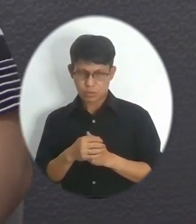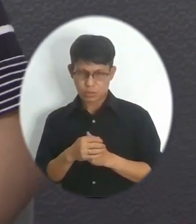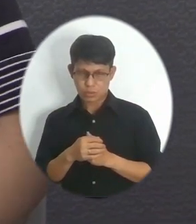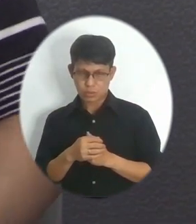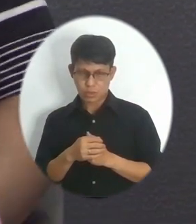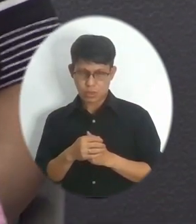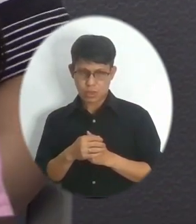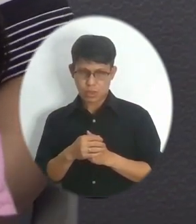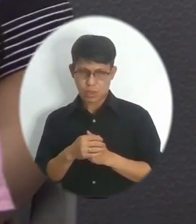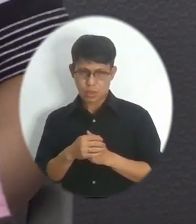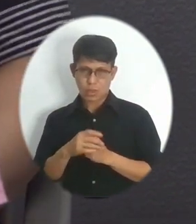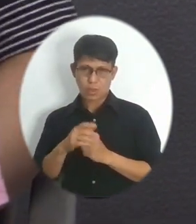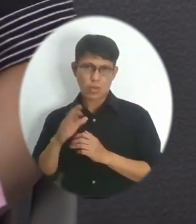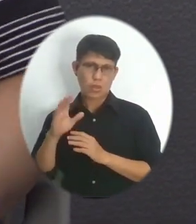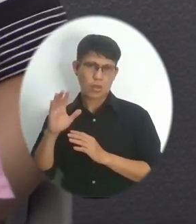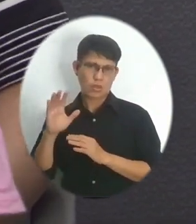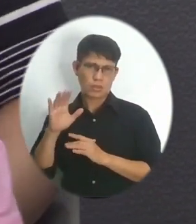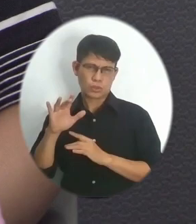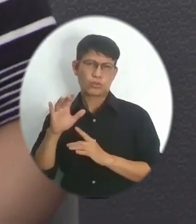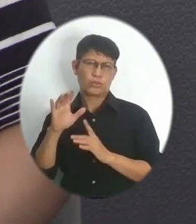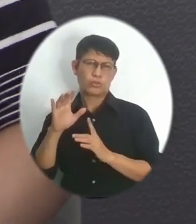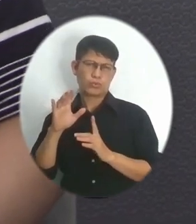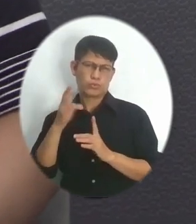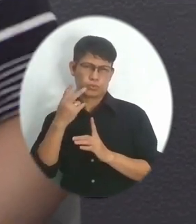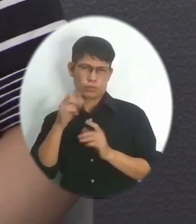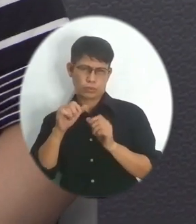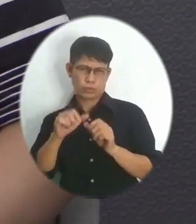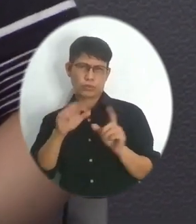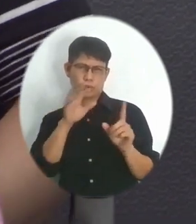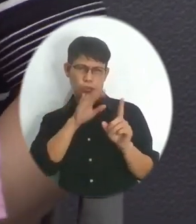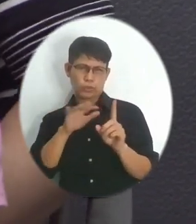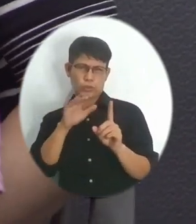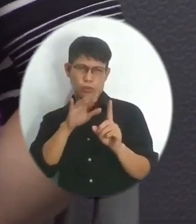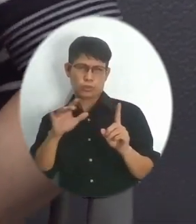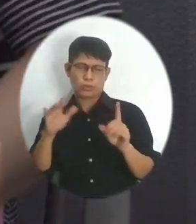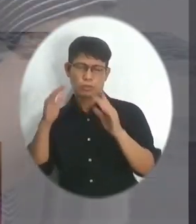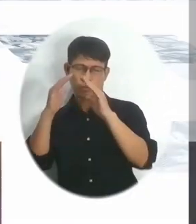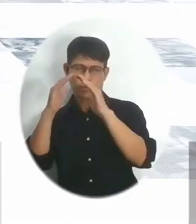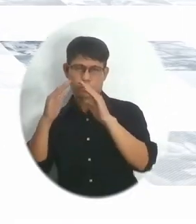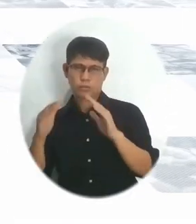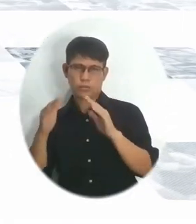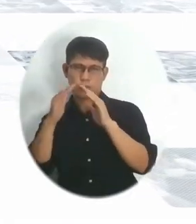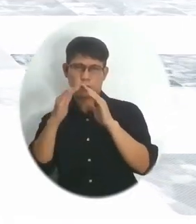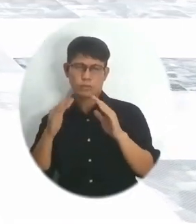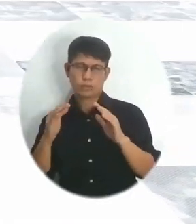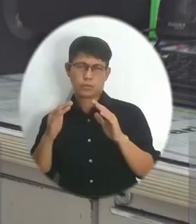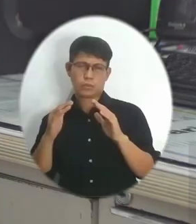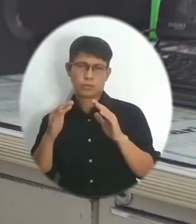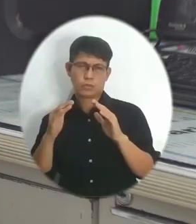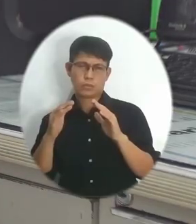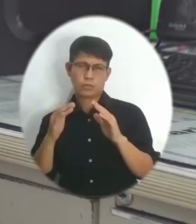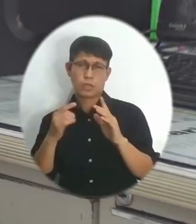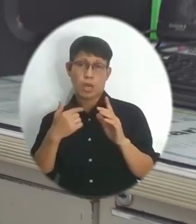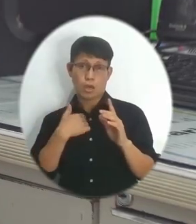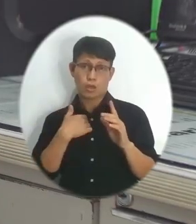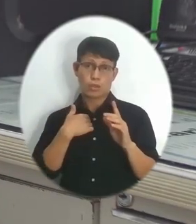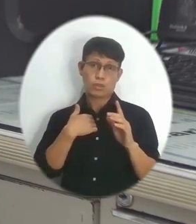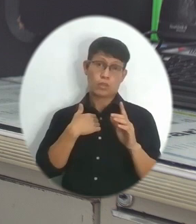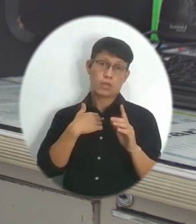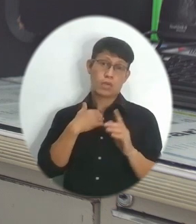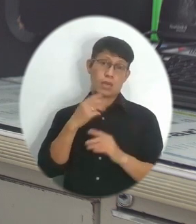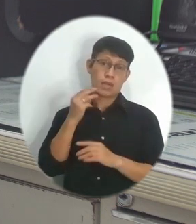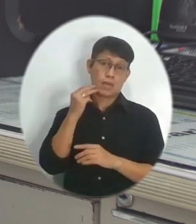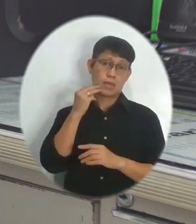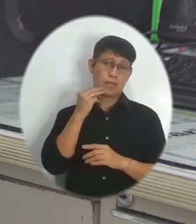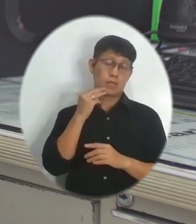so katulad po ng pinaulit-ulit ko kanina, yung observation niya po pagdating sa bahay. Magandang umaga po sa lahat.